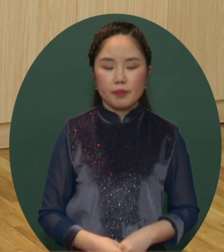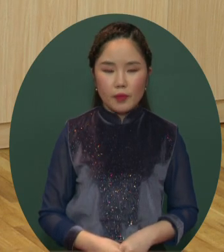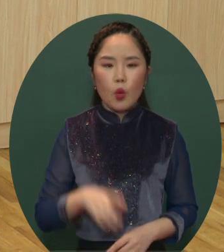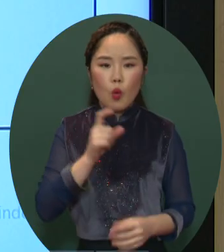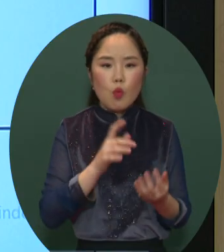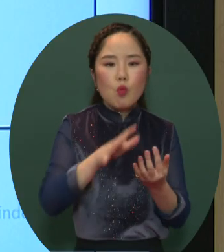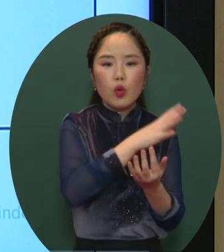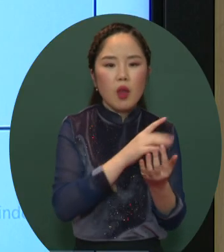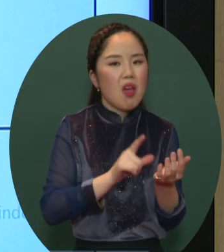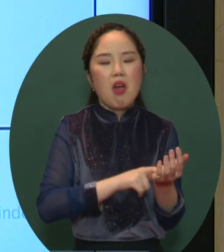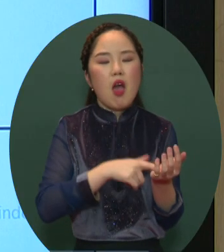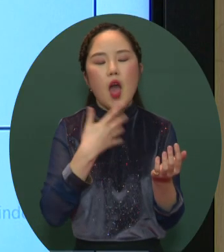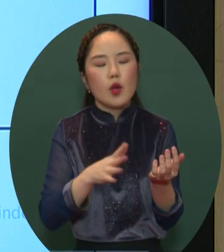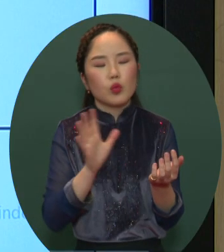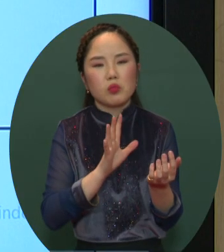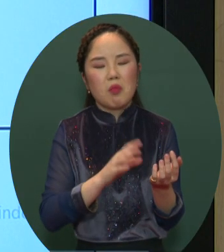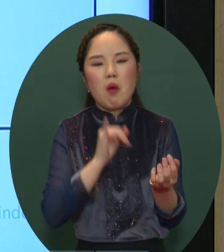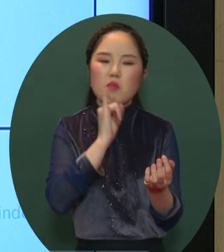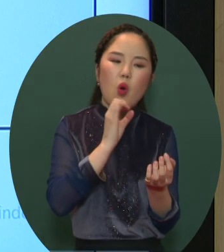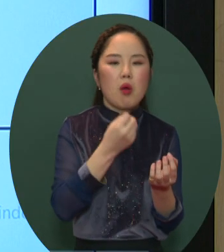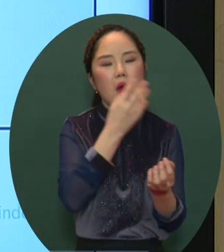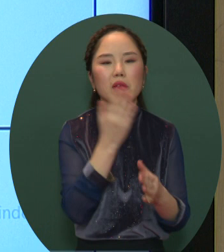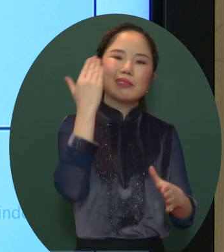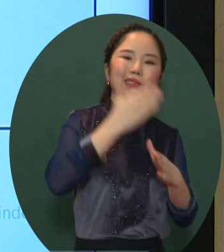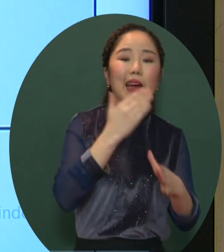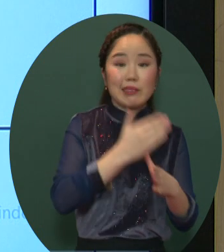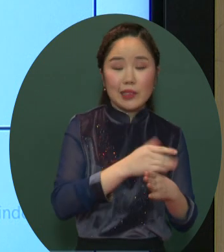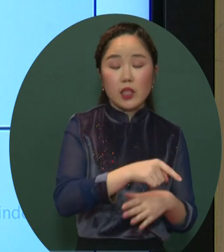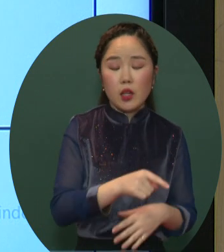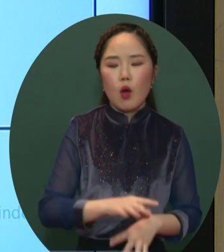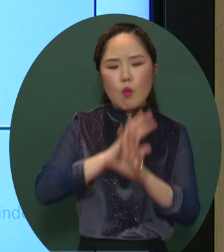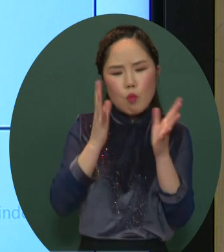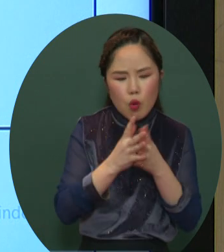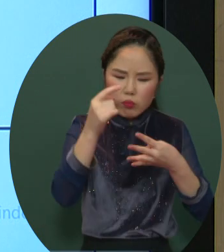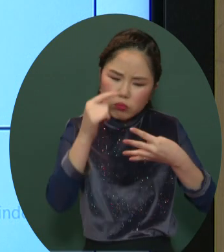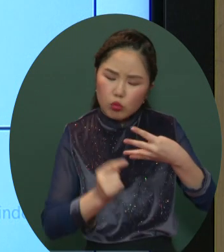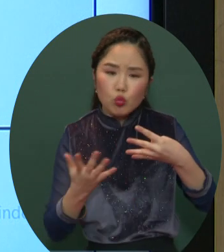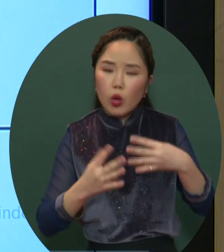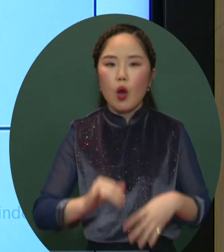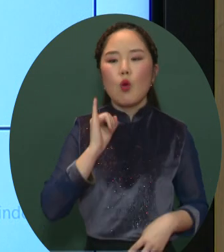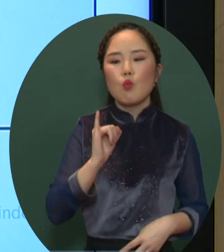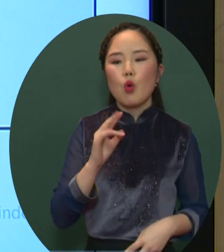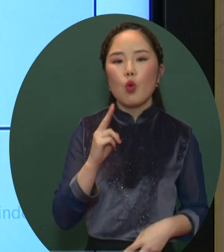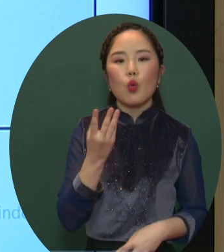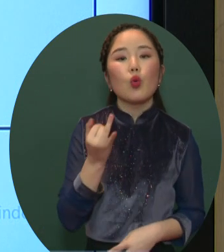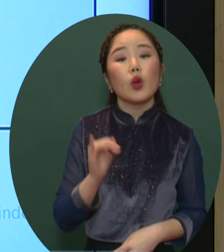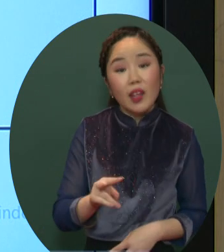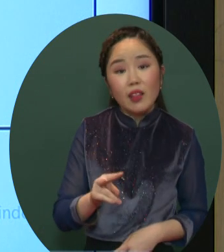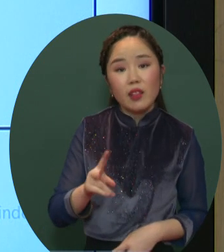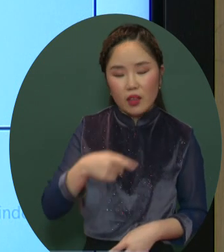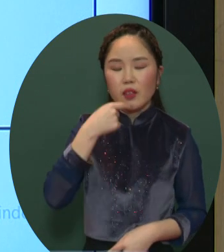бусдад хэрэггүй зүйл ярьж цагаа өрөх гэдэг бол хилээр үйлдэж байгаа муу үйл буюу